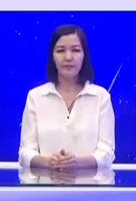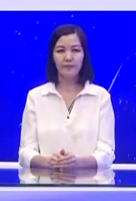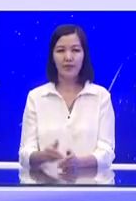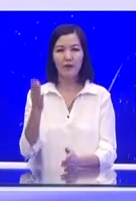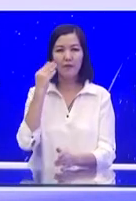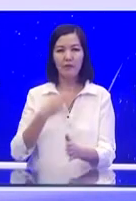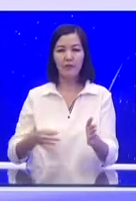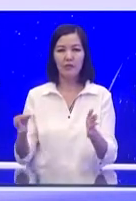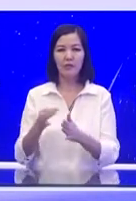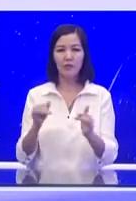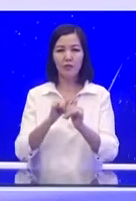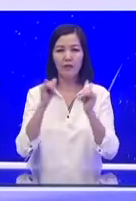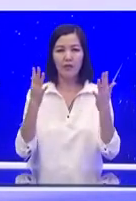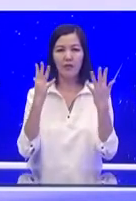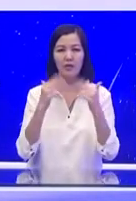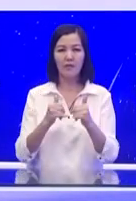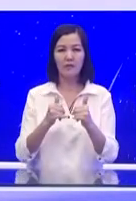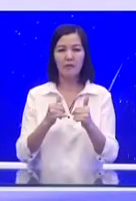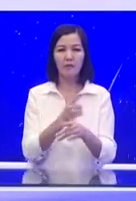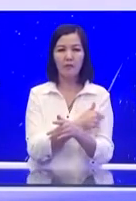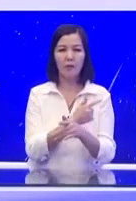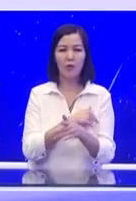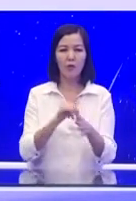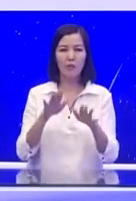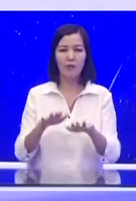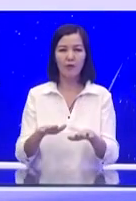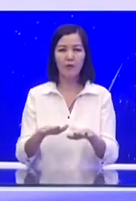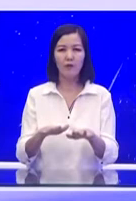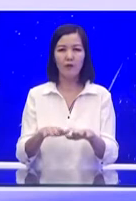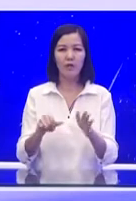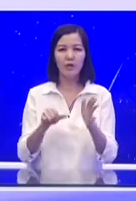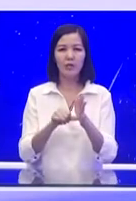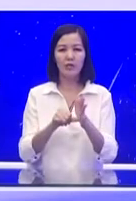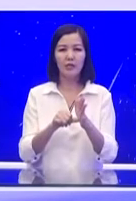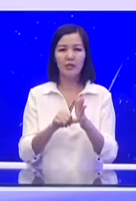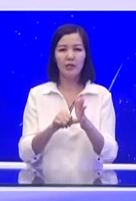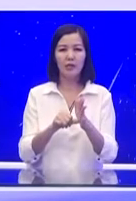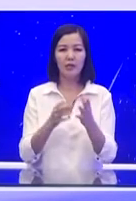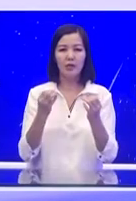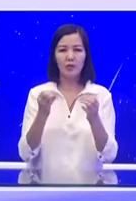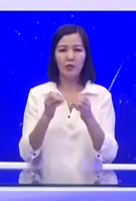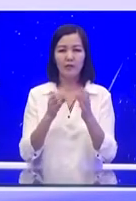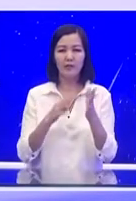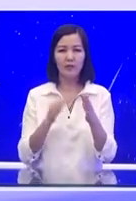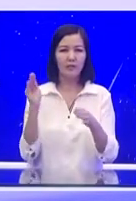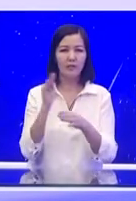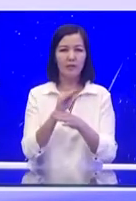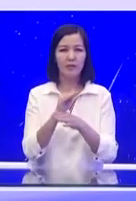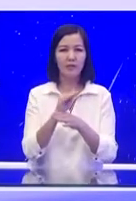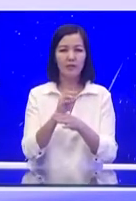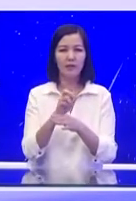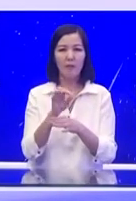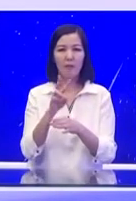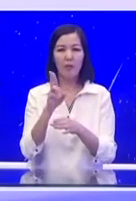В Алматинской области увеличено количество блокпостов. Наряду с основными 6 функционирующими, еще 18 дополнительных пеших